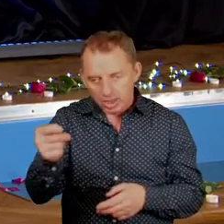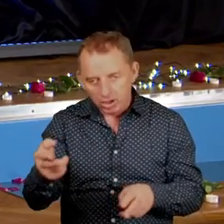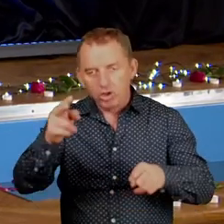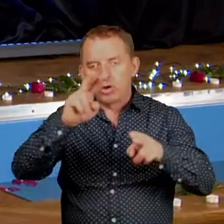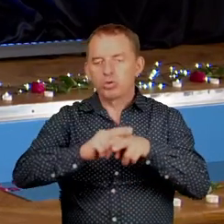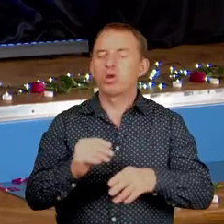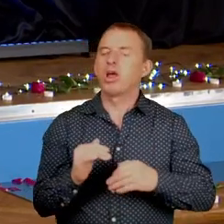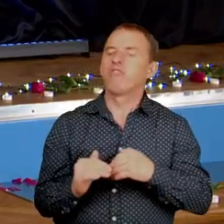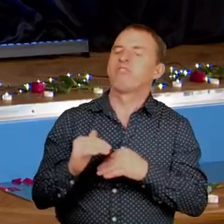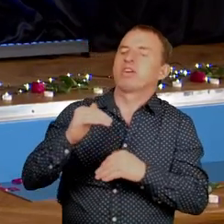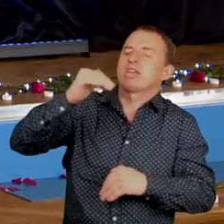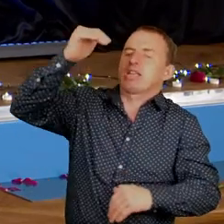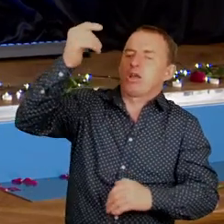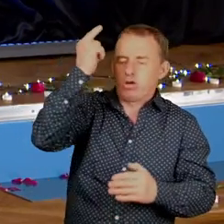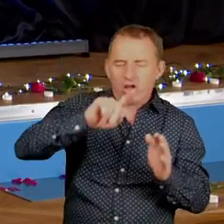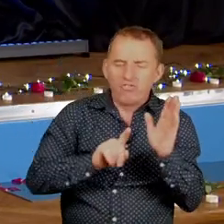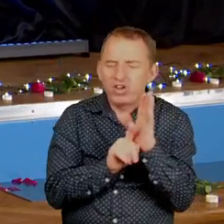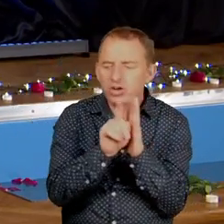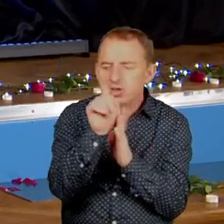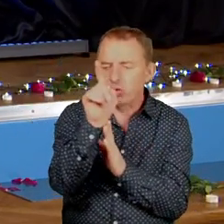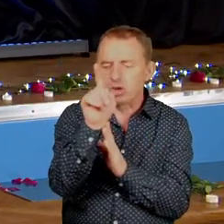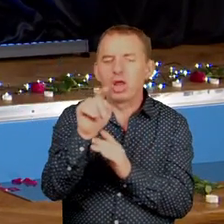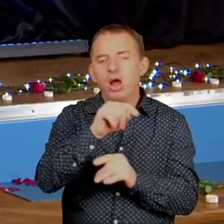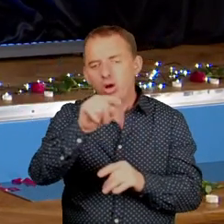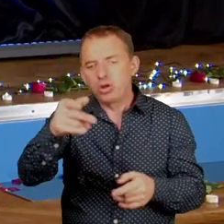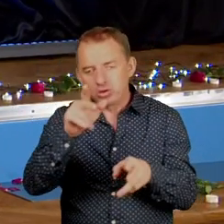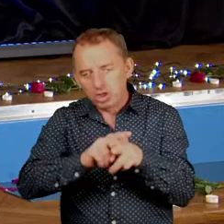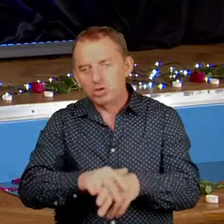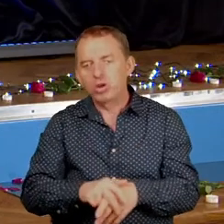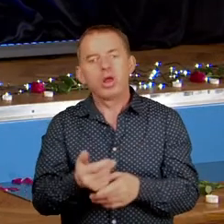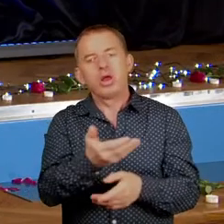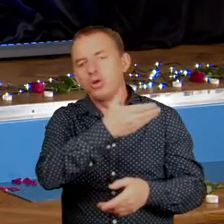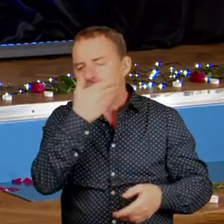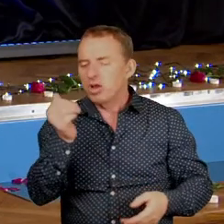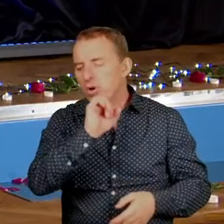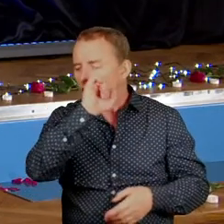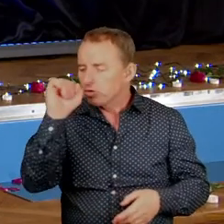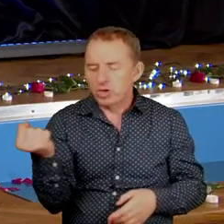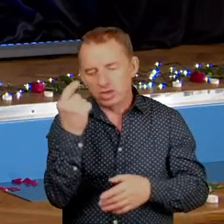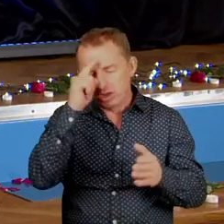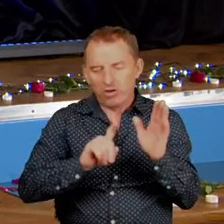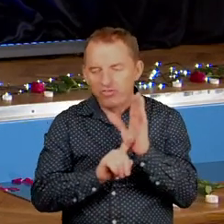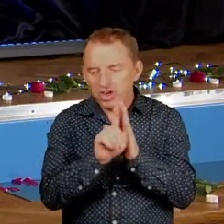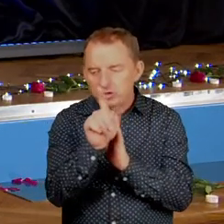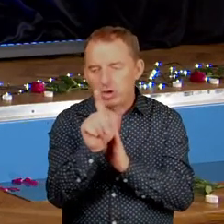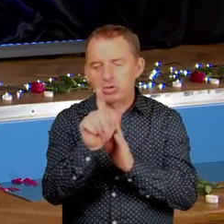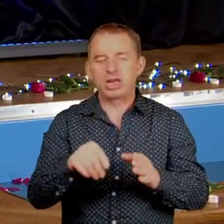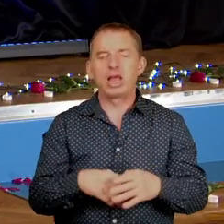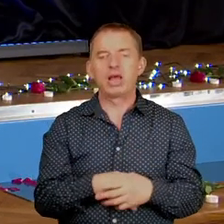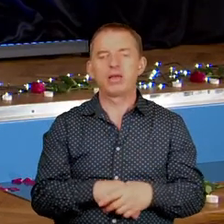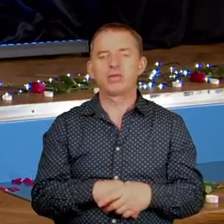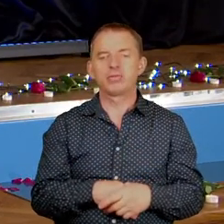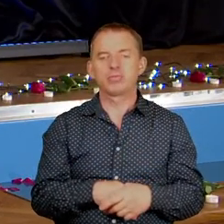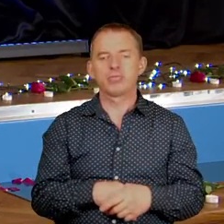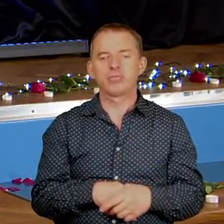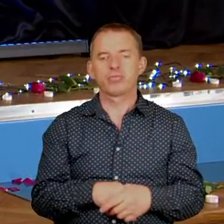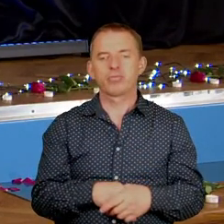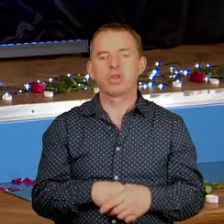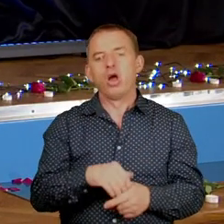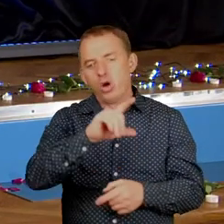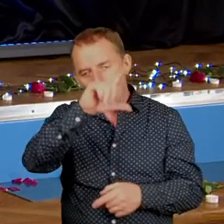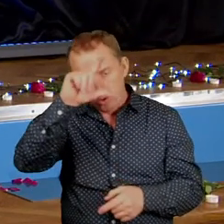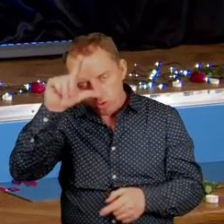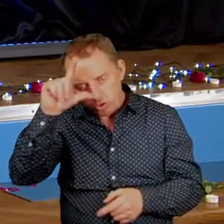wysoko wykształceni, the eyes of the uneducated, i oko tych, którzy nie mają żadnego wykształcenia. Irish eyes will see him come. Ludzie